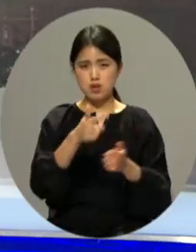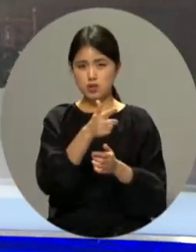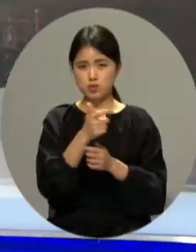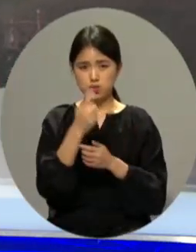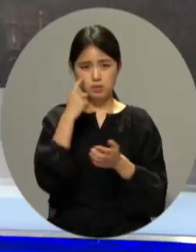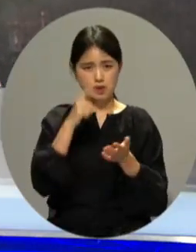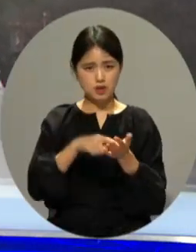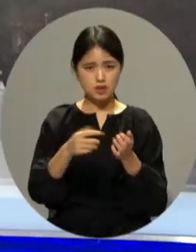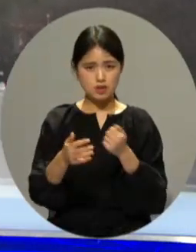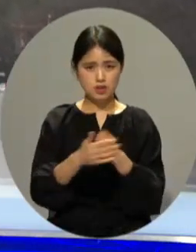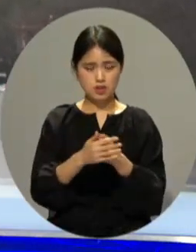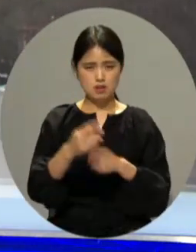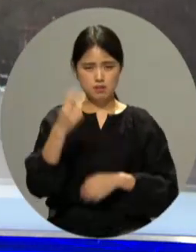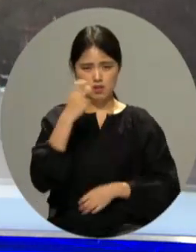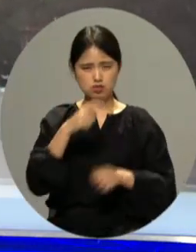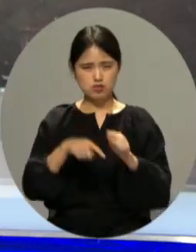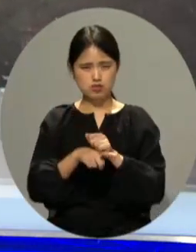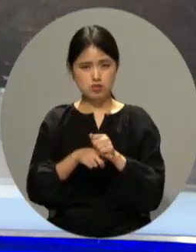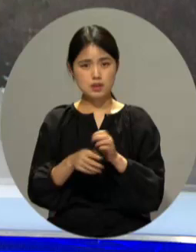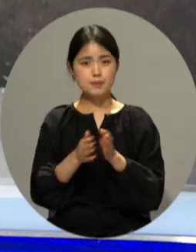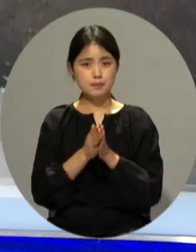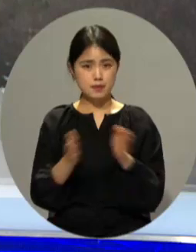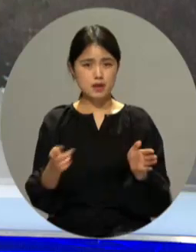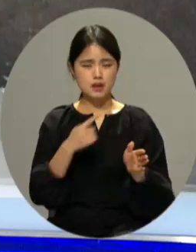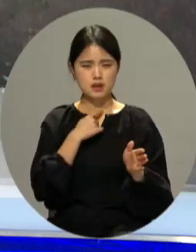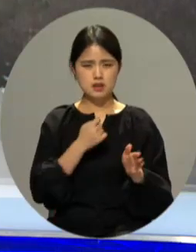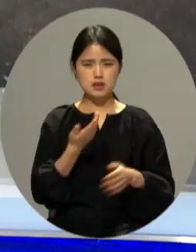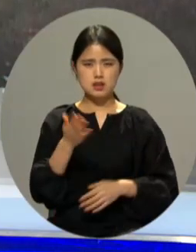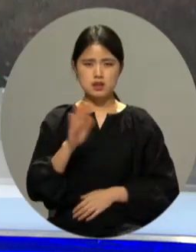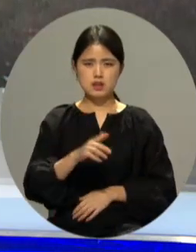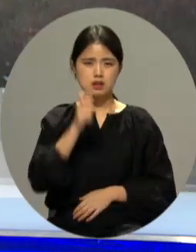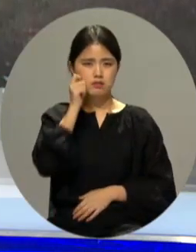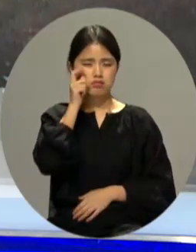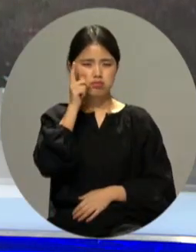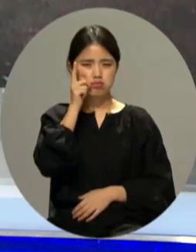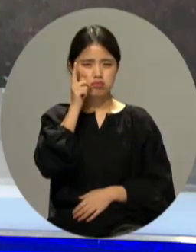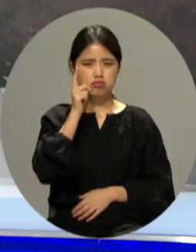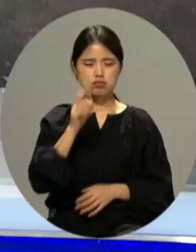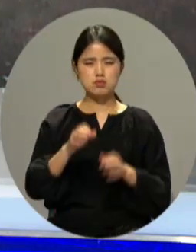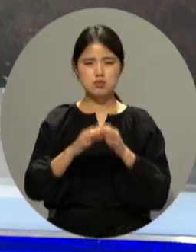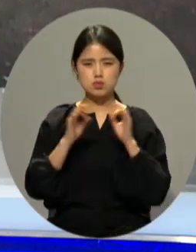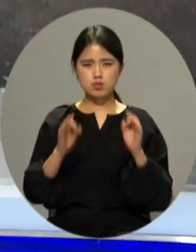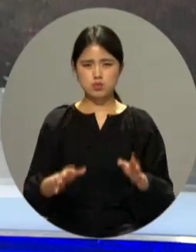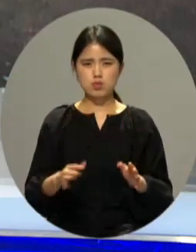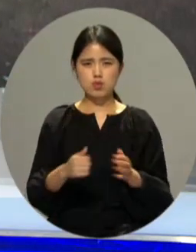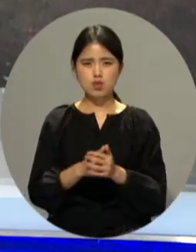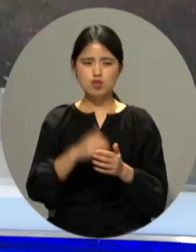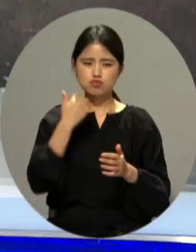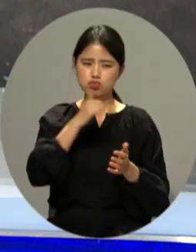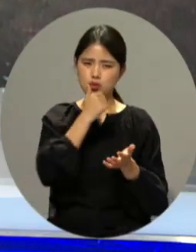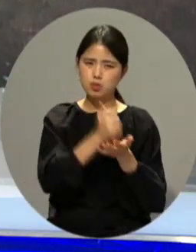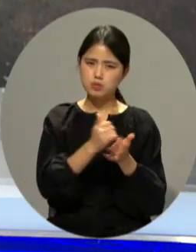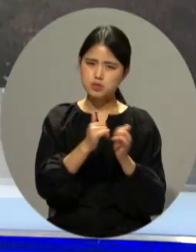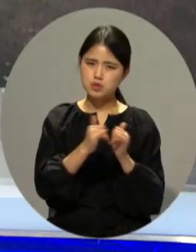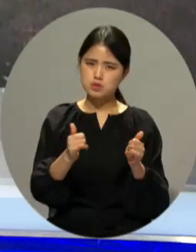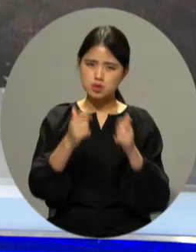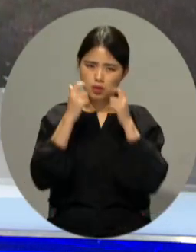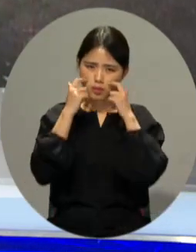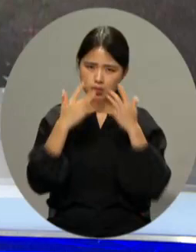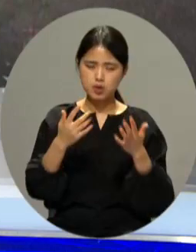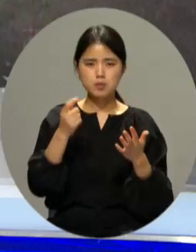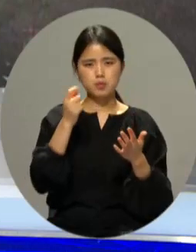수사가 급물살을 타는 듯 했죠 그런데 한 달이 지나도록 용의자를 확정하지 못하고 있습니다